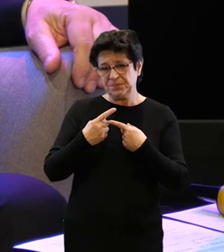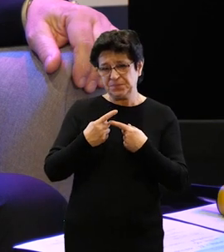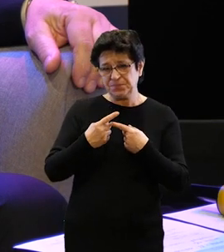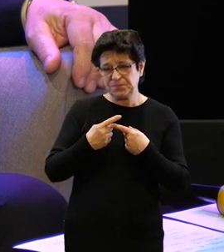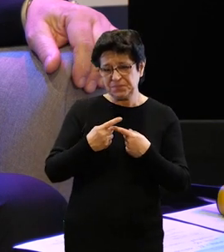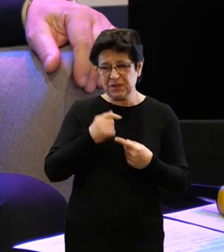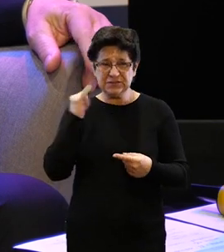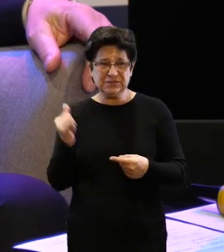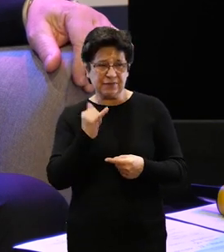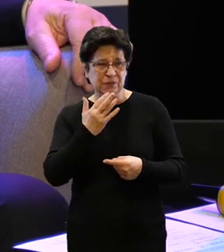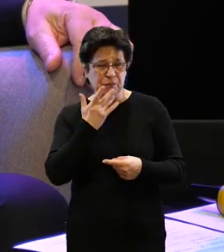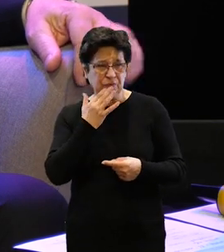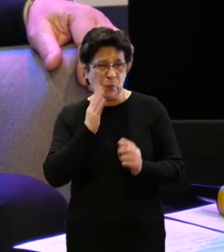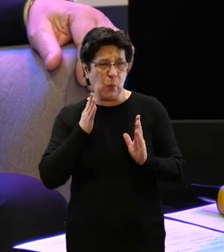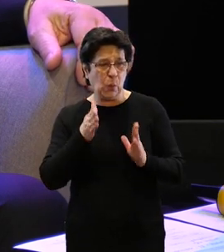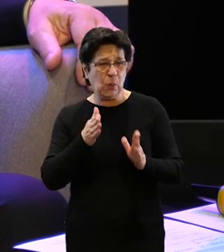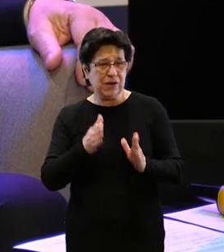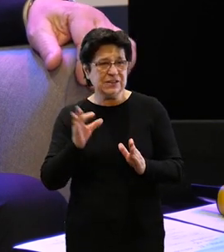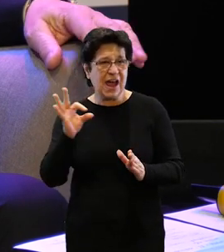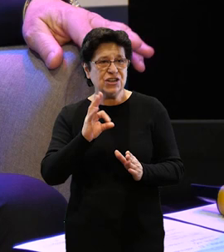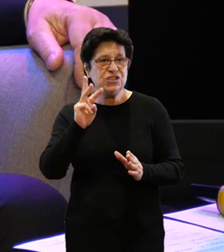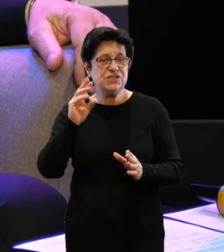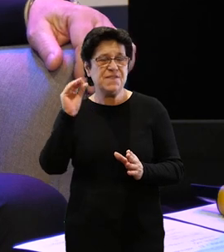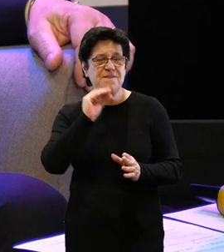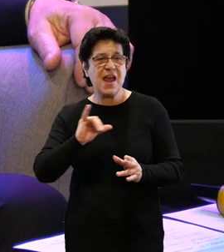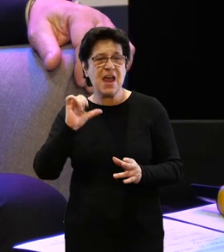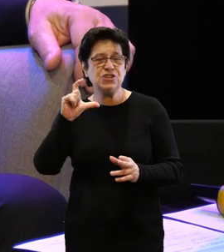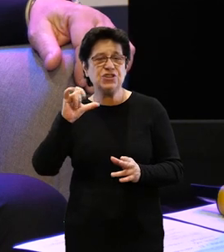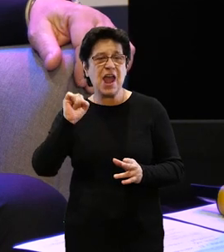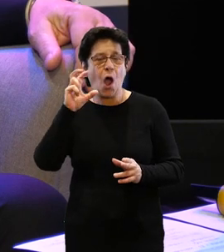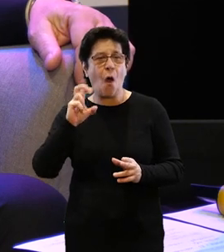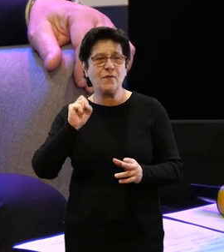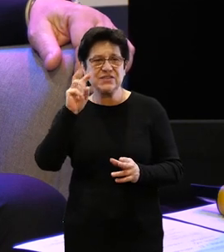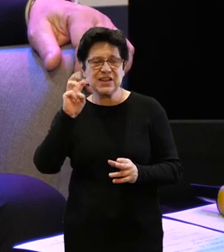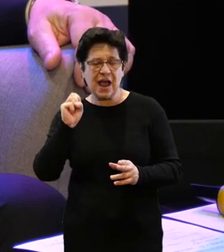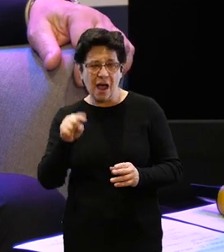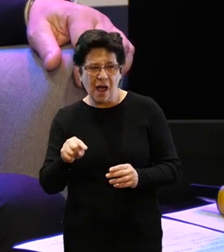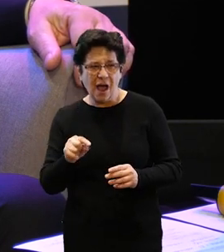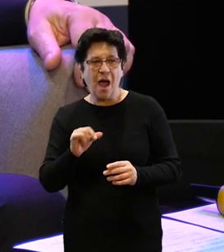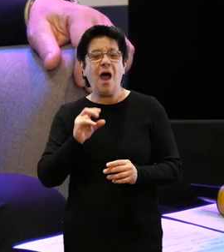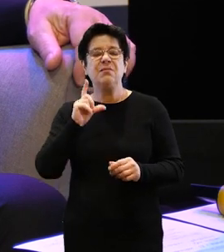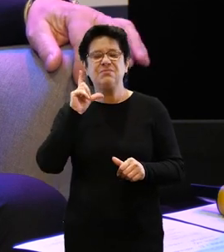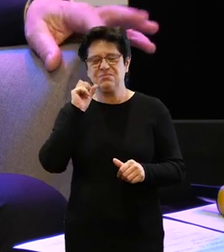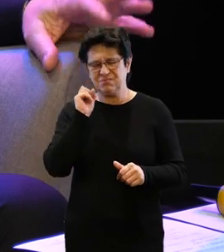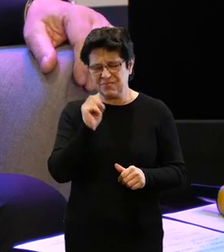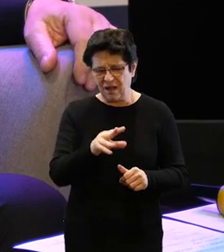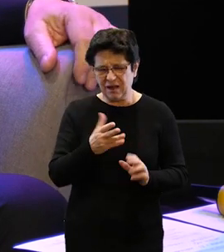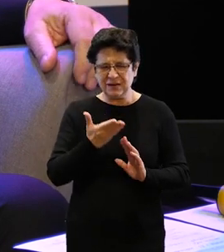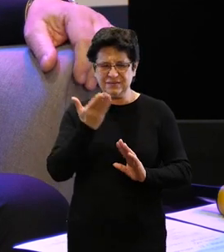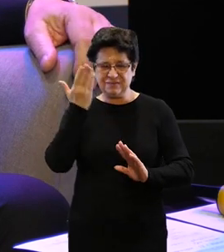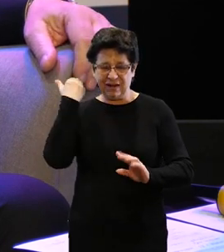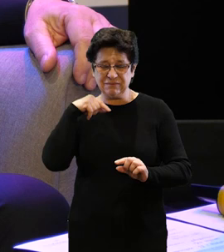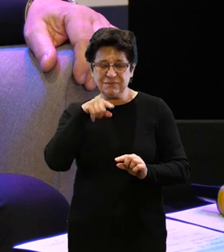na święciechowski No i wszystko się zgadza jedna z bocznych ulic od ulicy święciechowski dawniej była